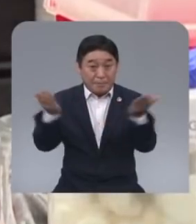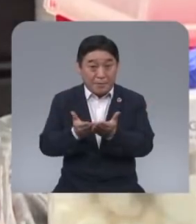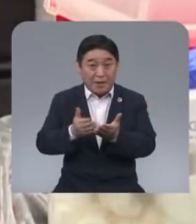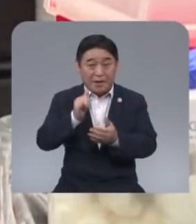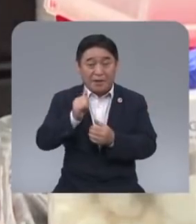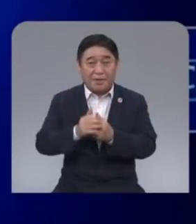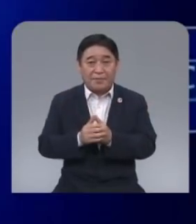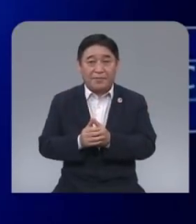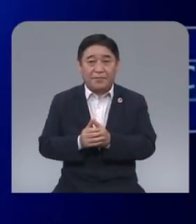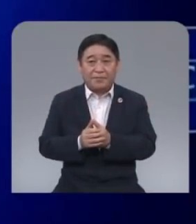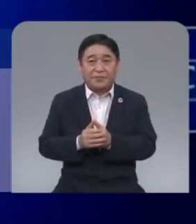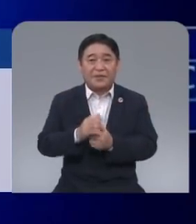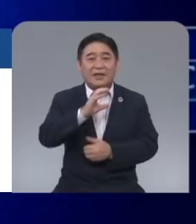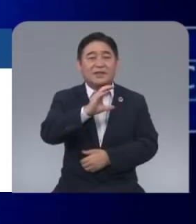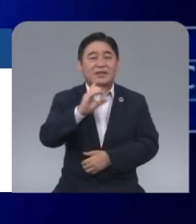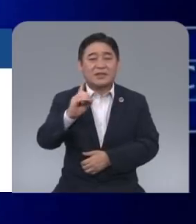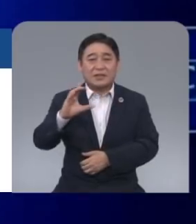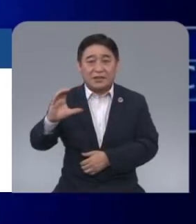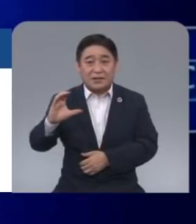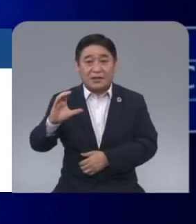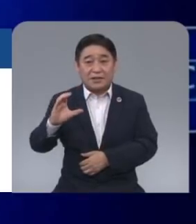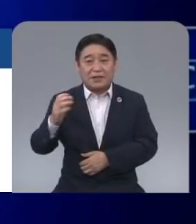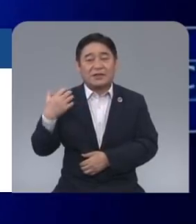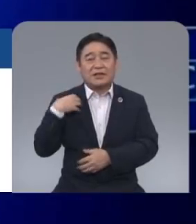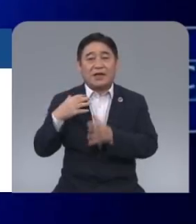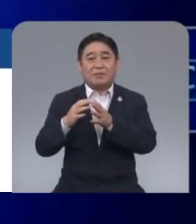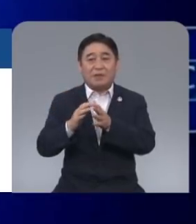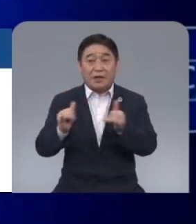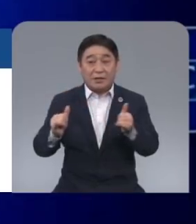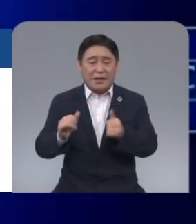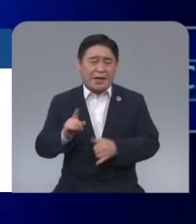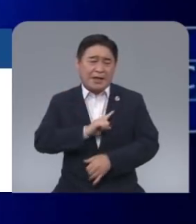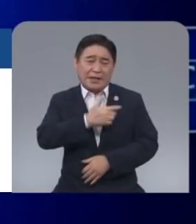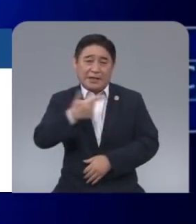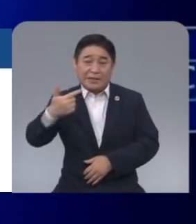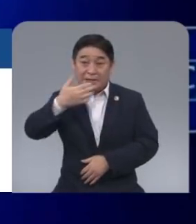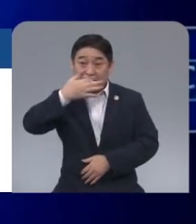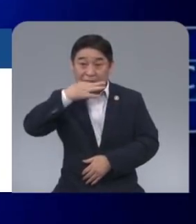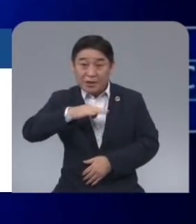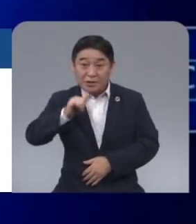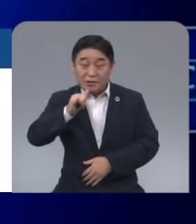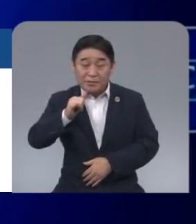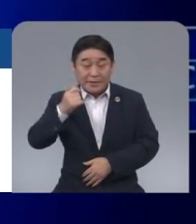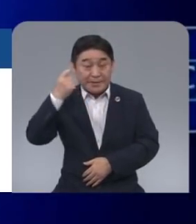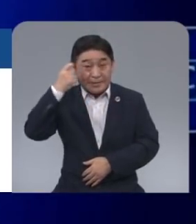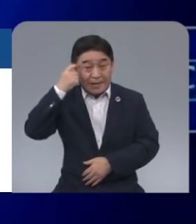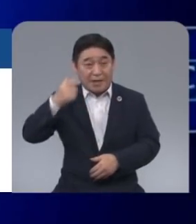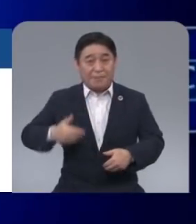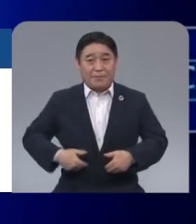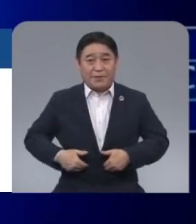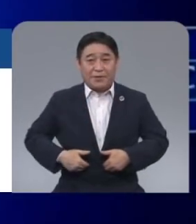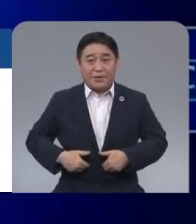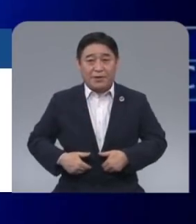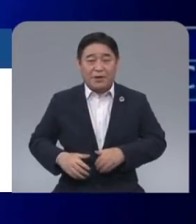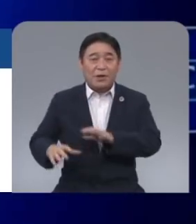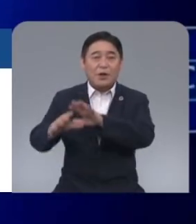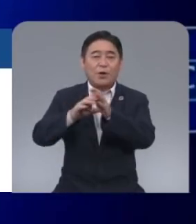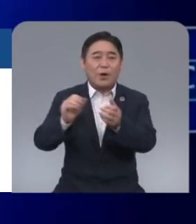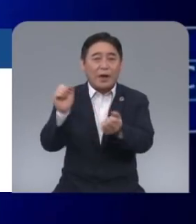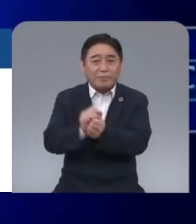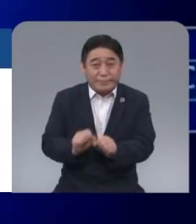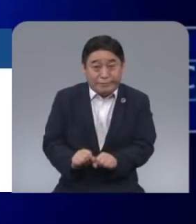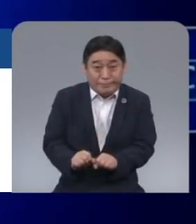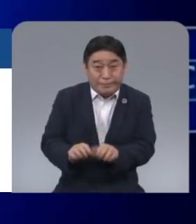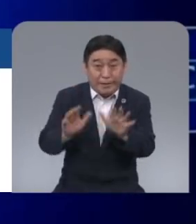일치합니다. As CDC director, it's my job to recognize where our actions can have the greatest impact. In a pandemic, we